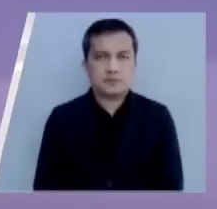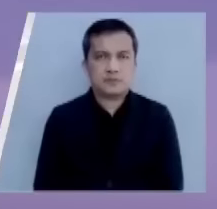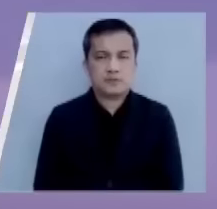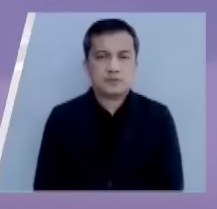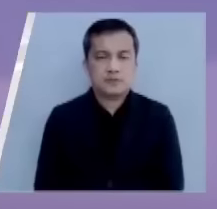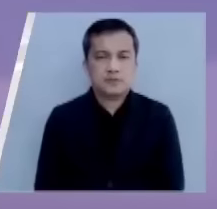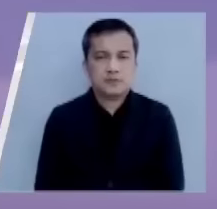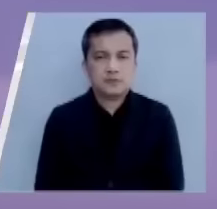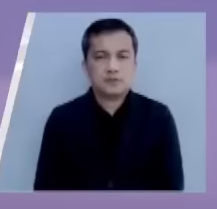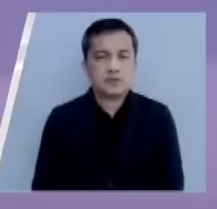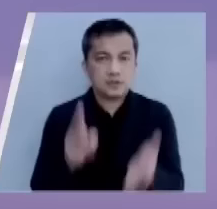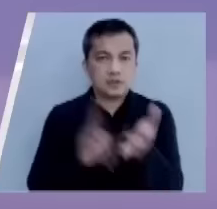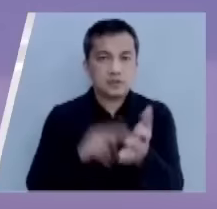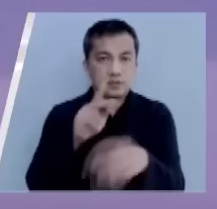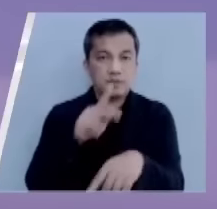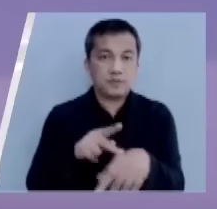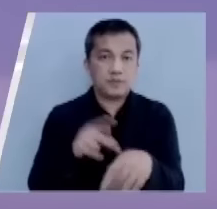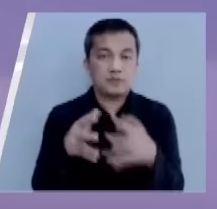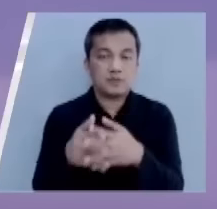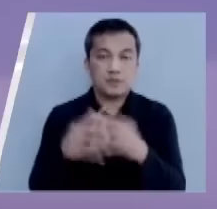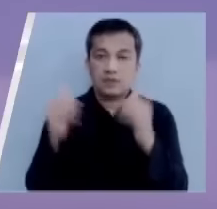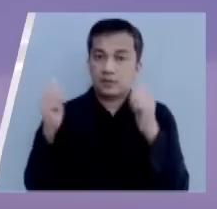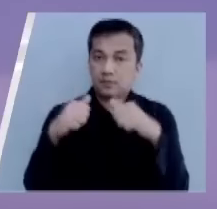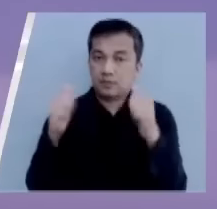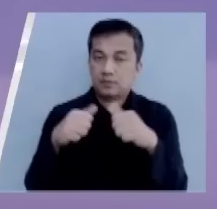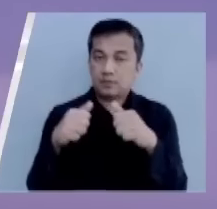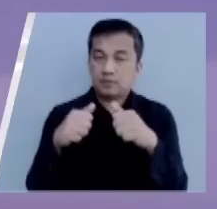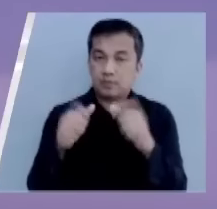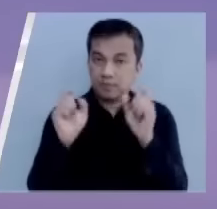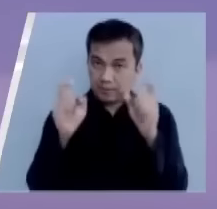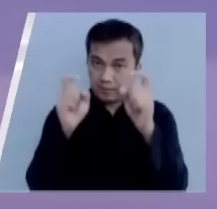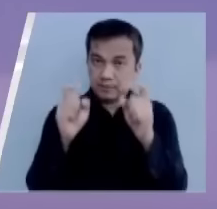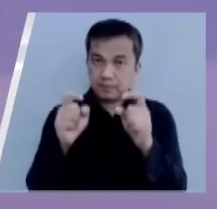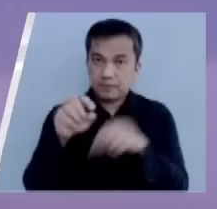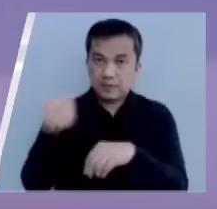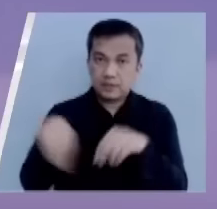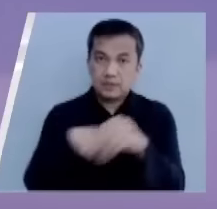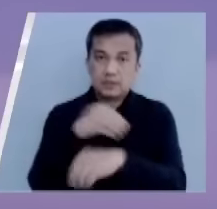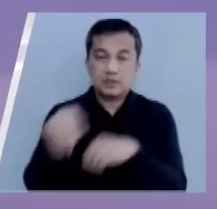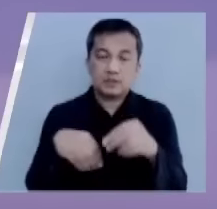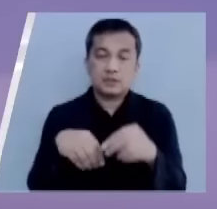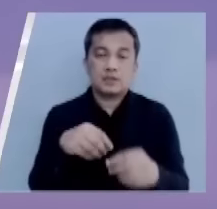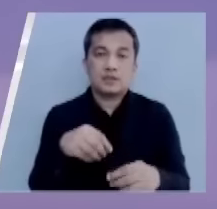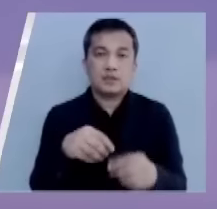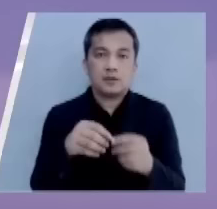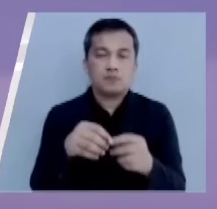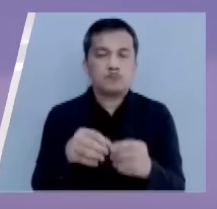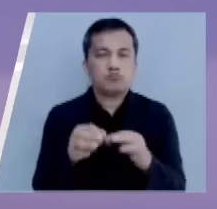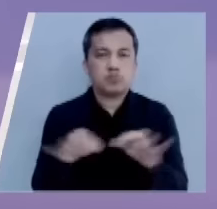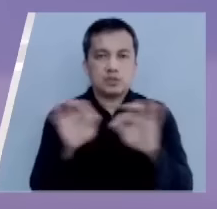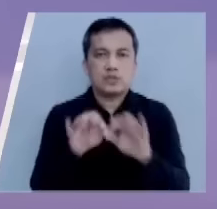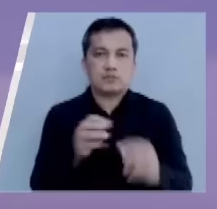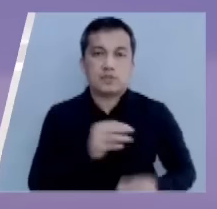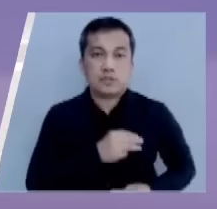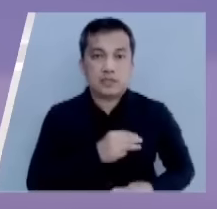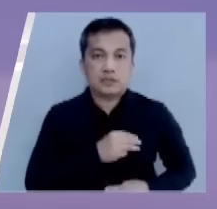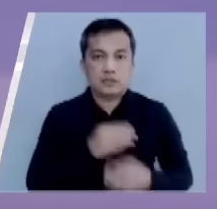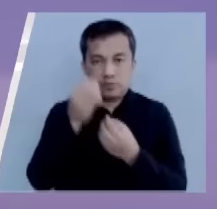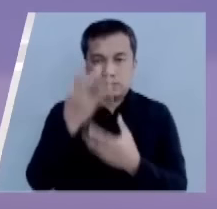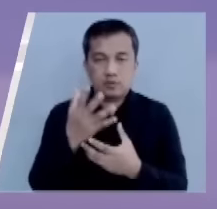ng Pilipinas at Amerika ang kasunduang magpapabilis ng palitan ng classified military information. Makatutulong ito, lalo kaugnay